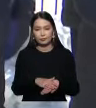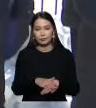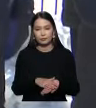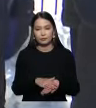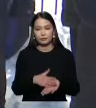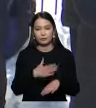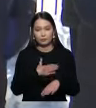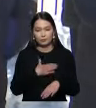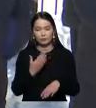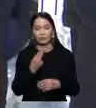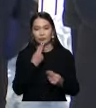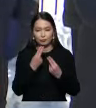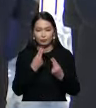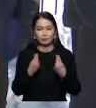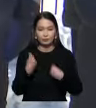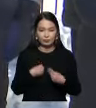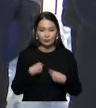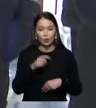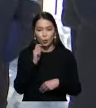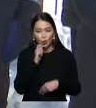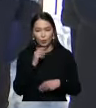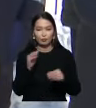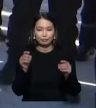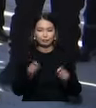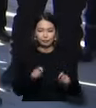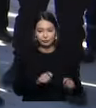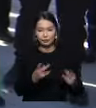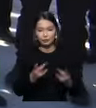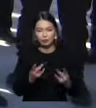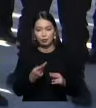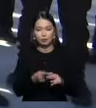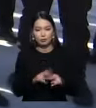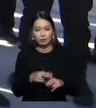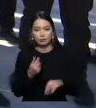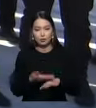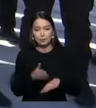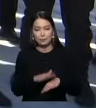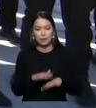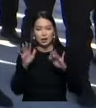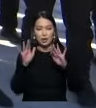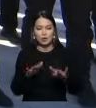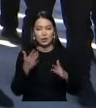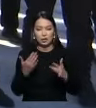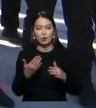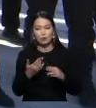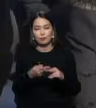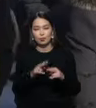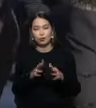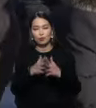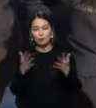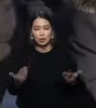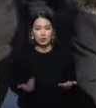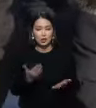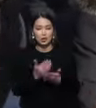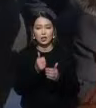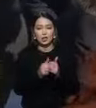другой у нас кушать есть, там одеться, обуться, как говорится. Газифицировать село жители просят больше 10 лет. Местные власти каждый